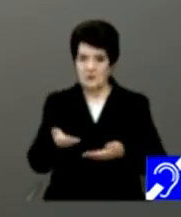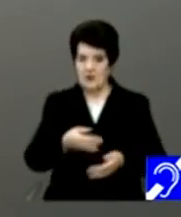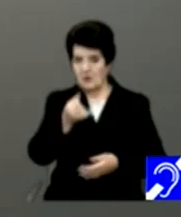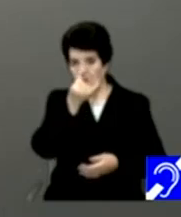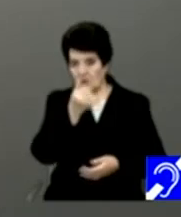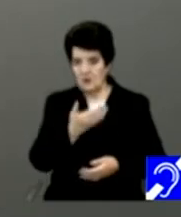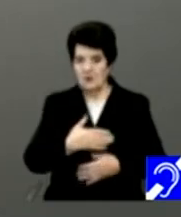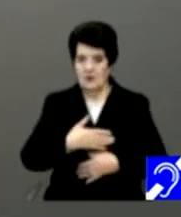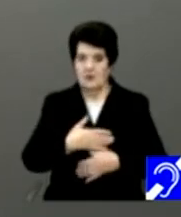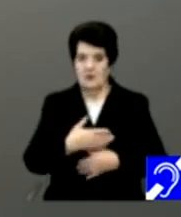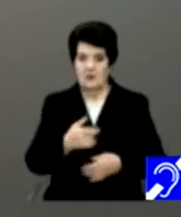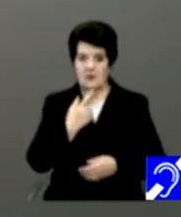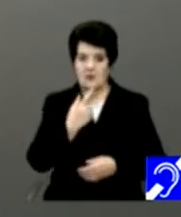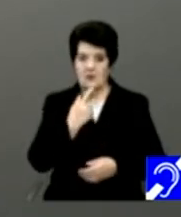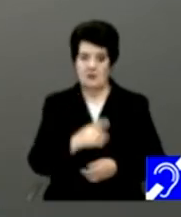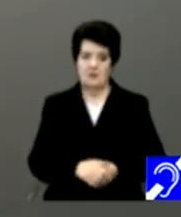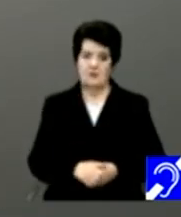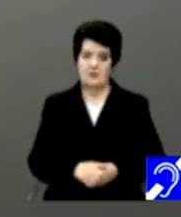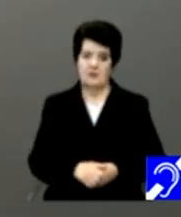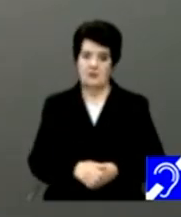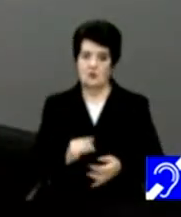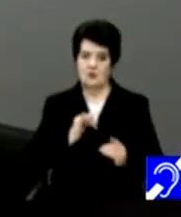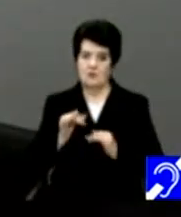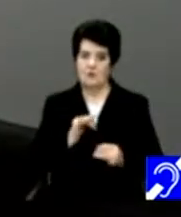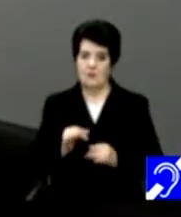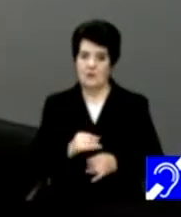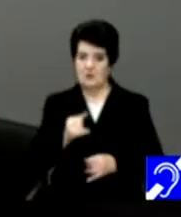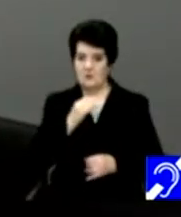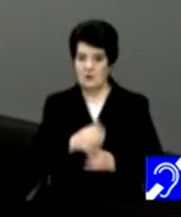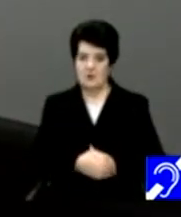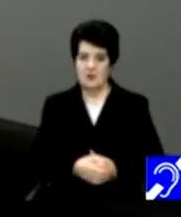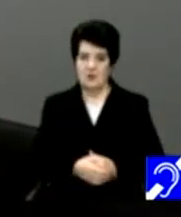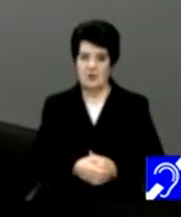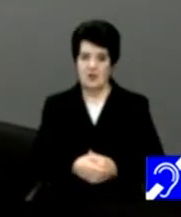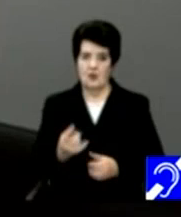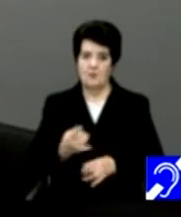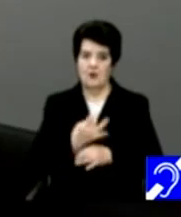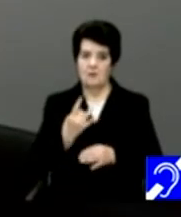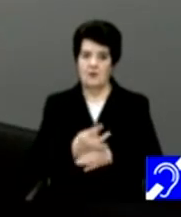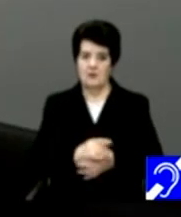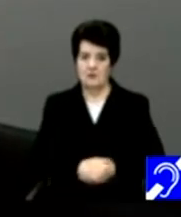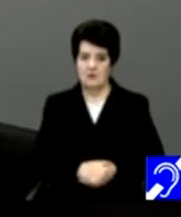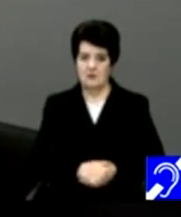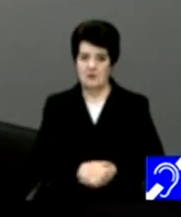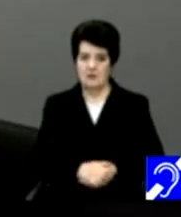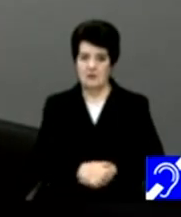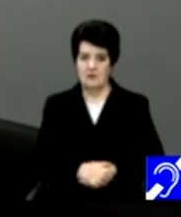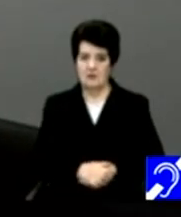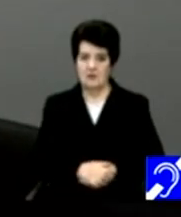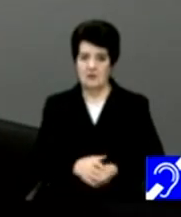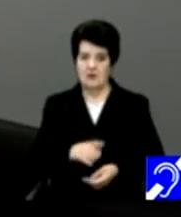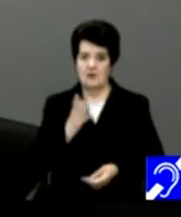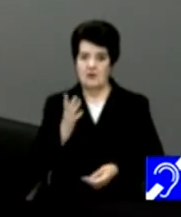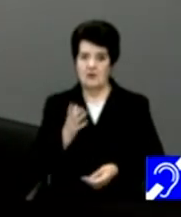când de lucru, când, chiar și când vorbesc. Când a fost războiul, prima dată eu de la părâta,